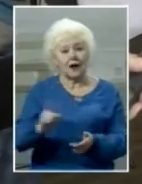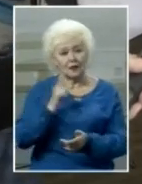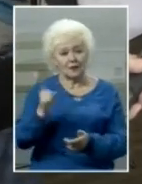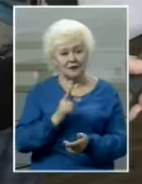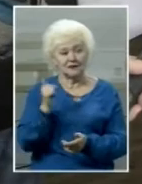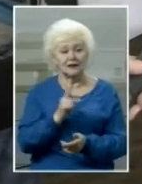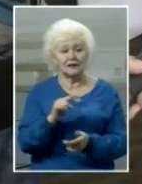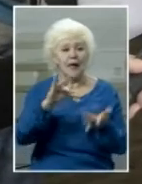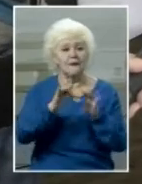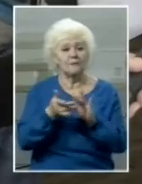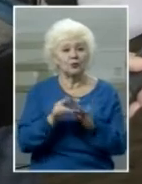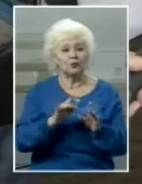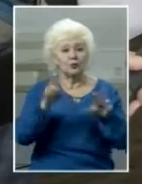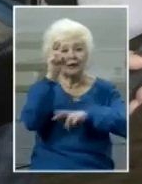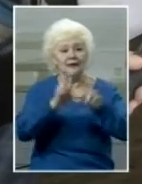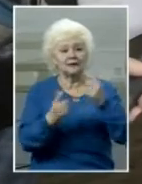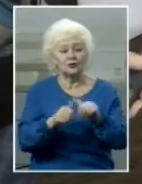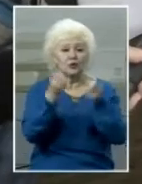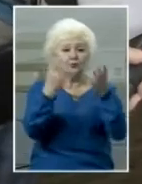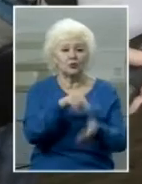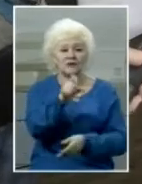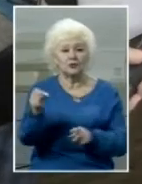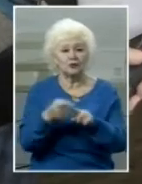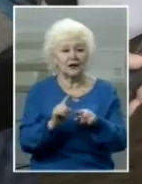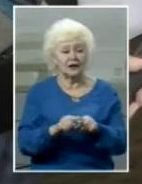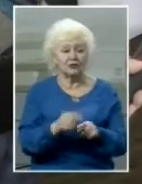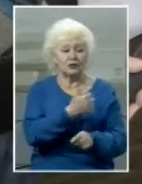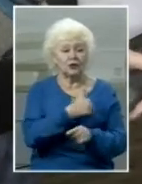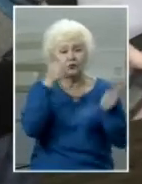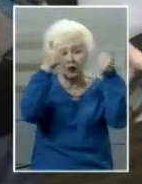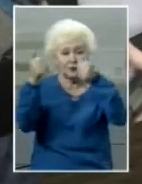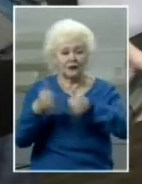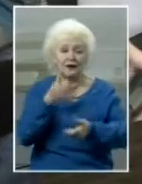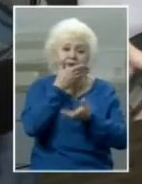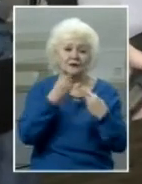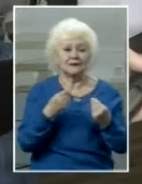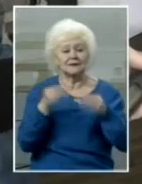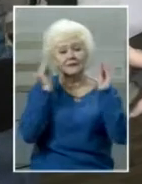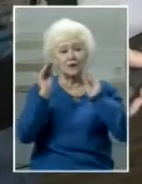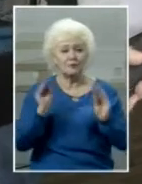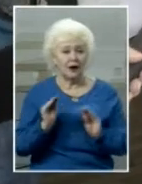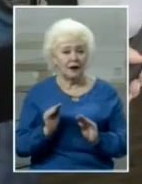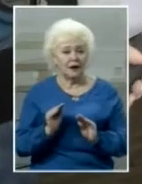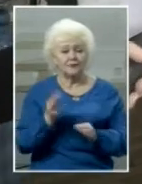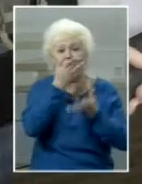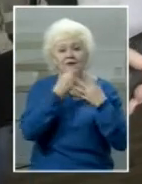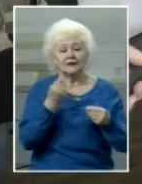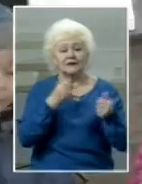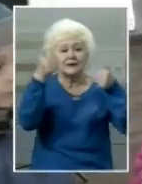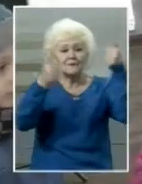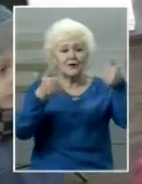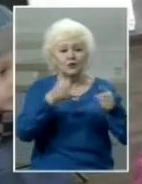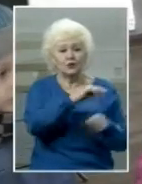майстерів б'юті-індустрії, так і просто людей, які хочуть фотографуватися в красивих локаціях, красивих